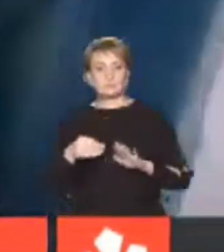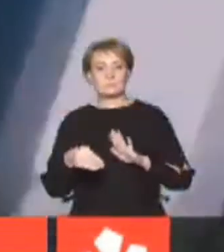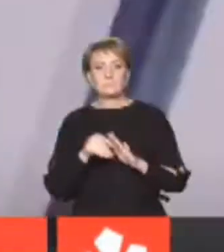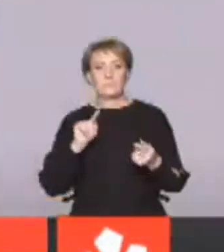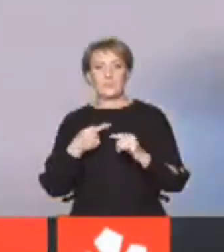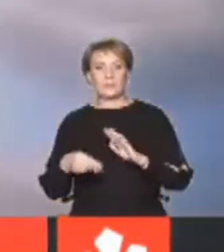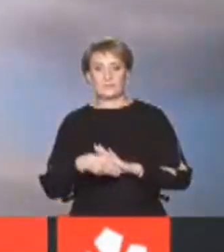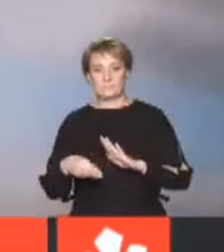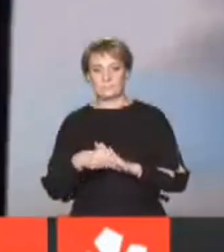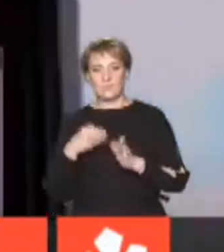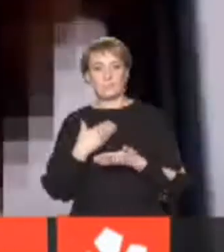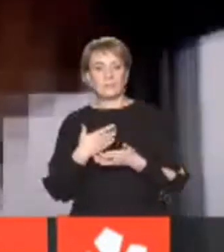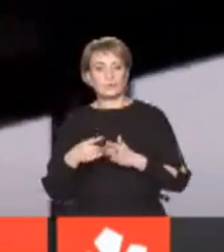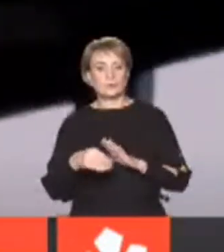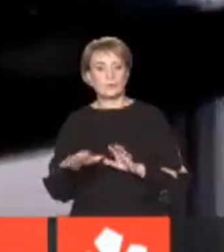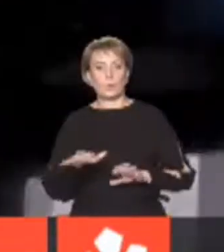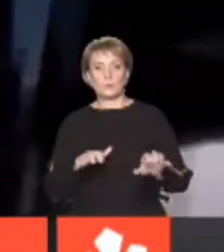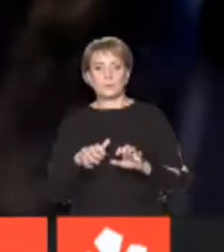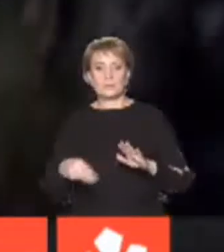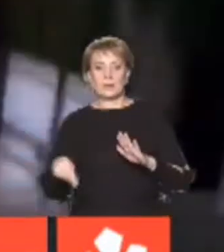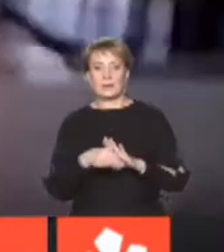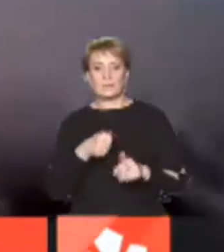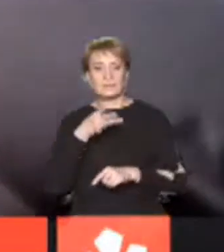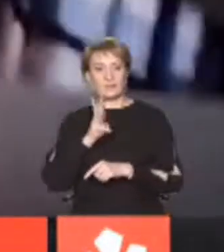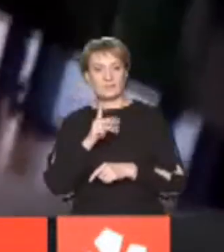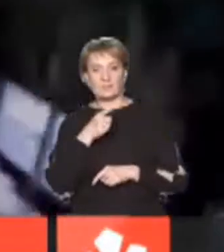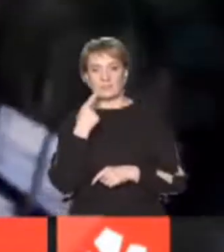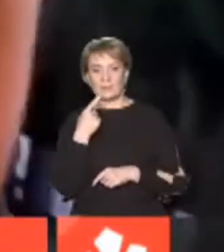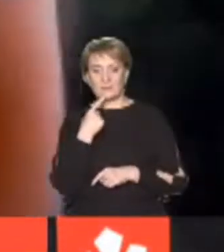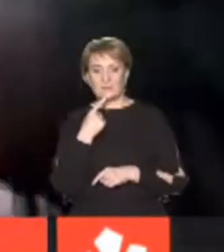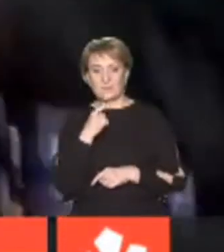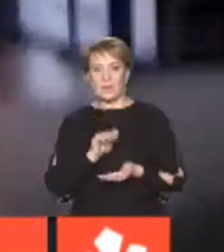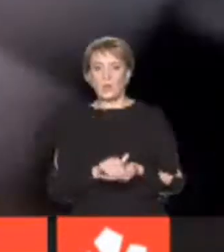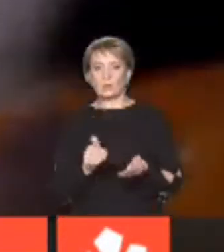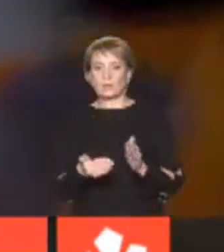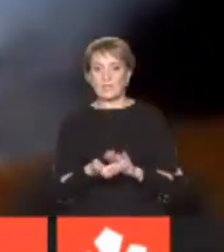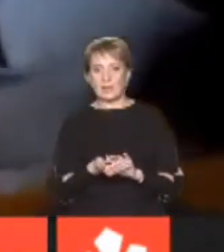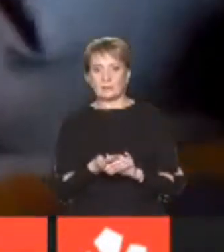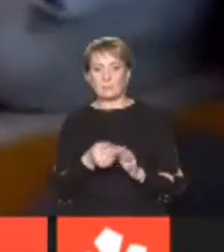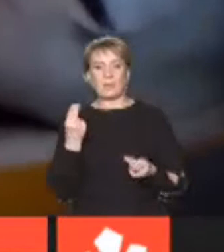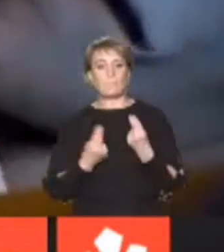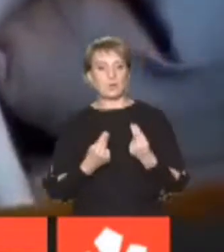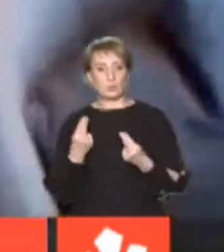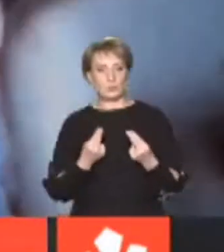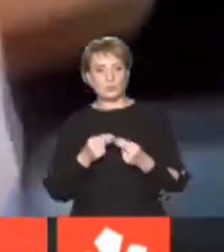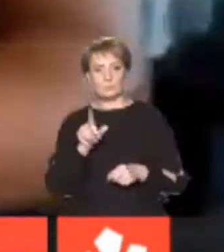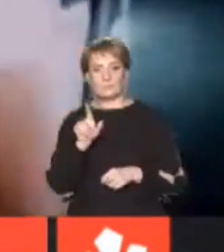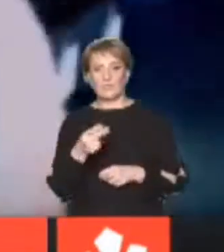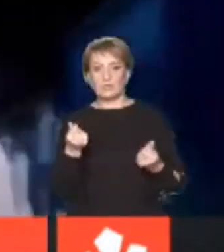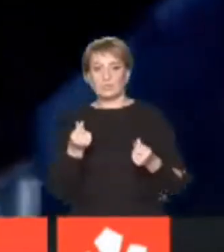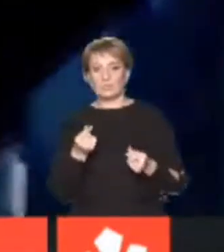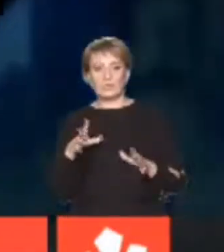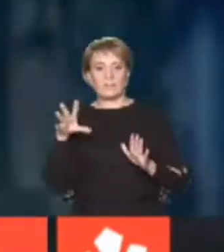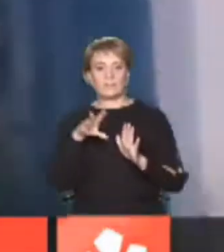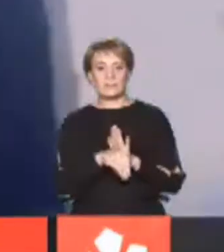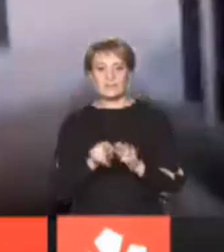бюро підозрюють у корупції. Хабарі на відеозаписах називали плюшками і котлетами. Чиновник за гроші був не проти внести